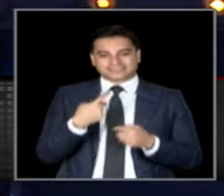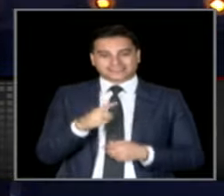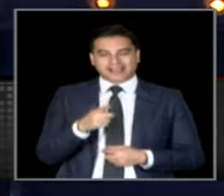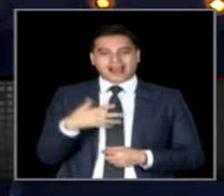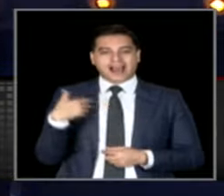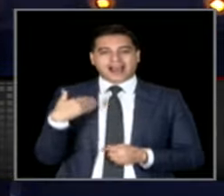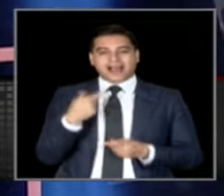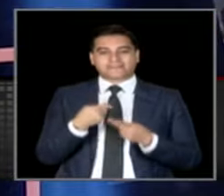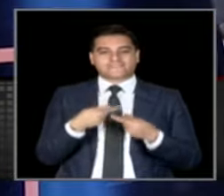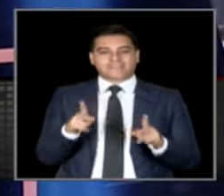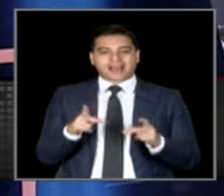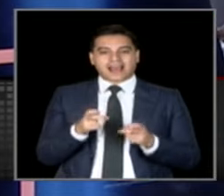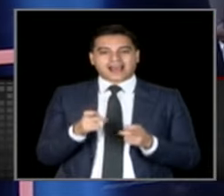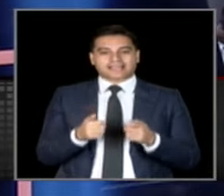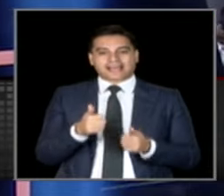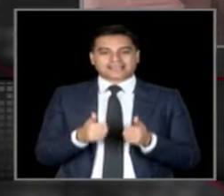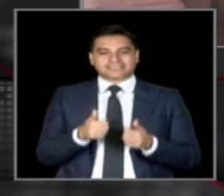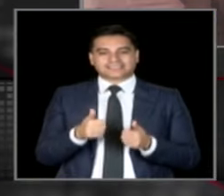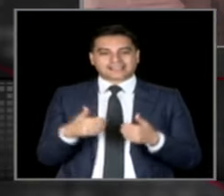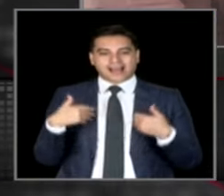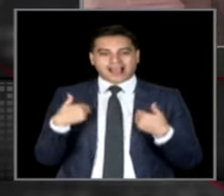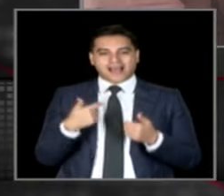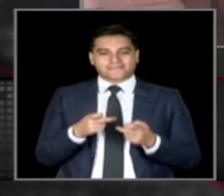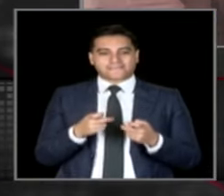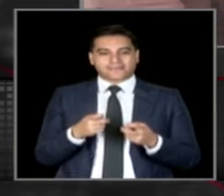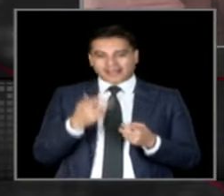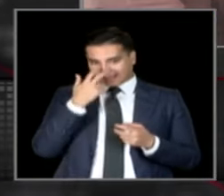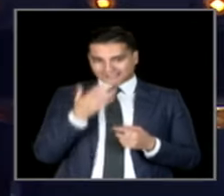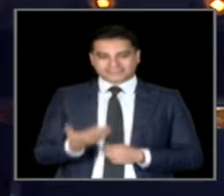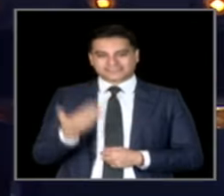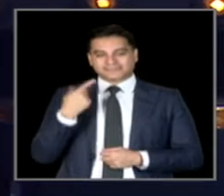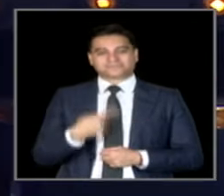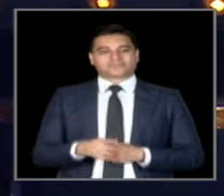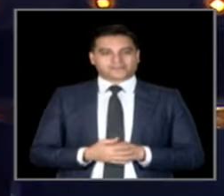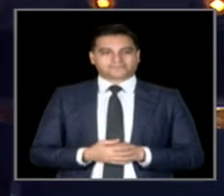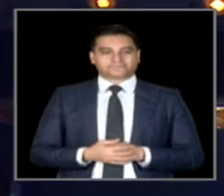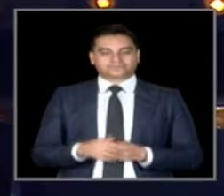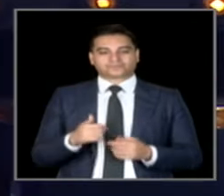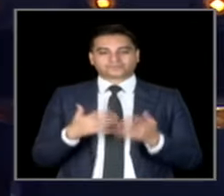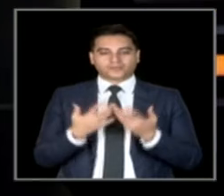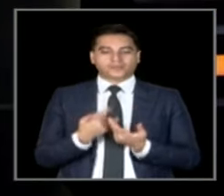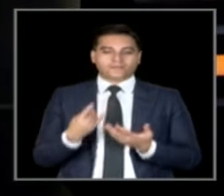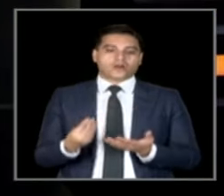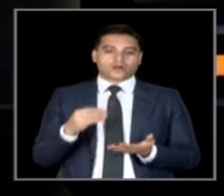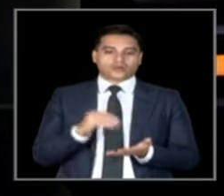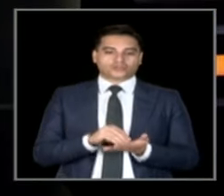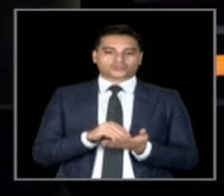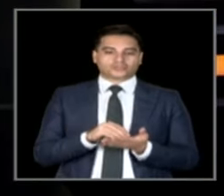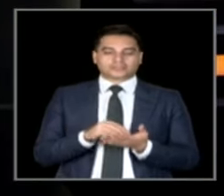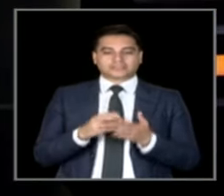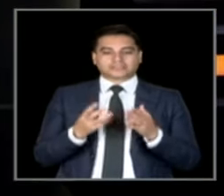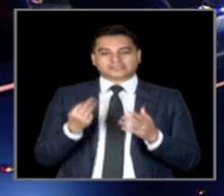هي كانت فعلا الأتاري. أنا بقى من جيل الأتاري. 10 نقاط، 30 جامعة